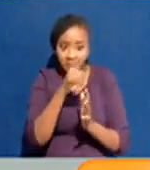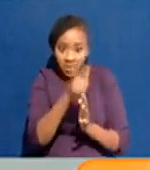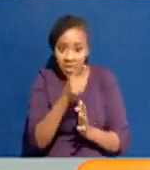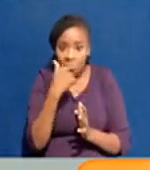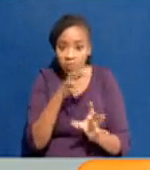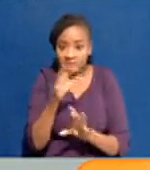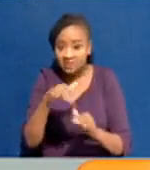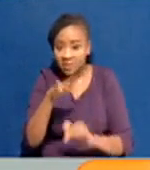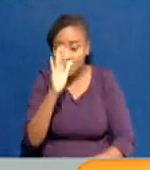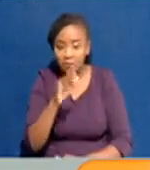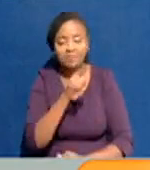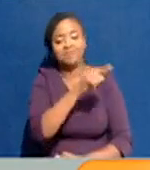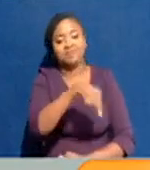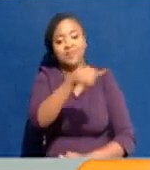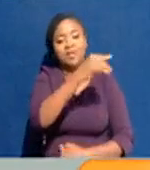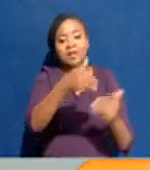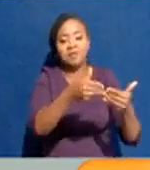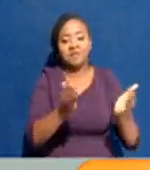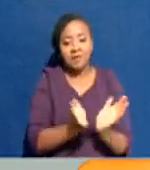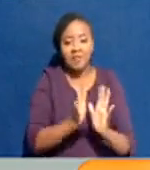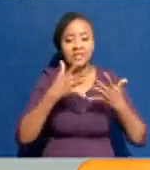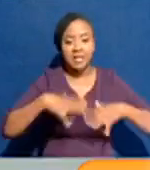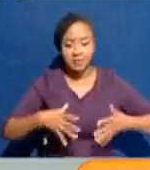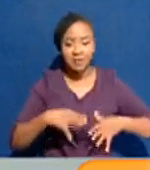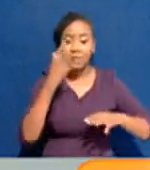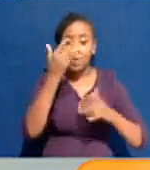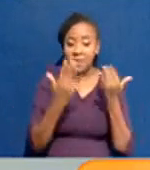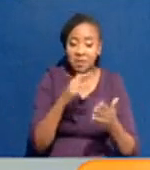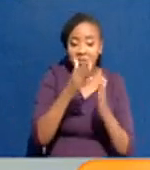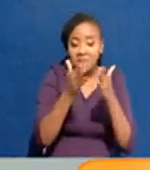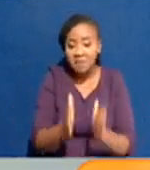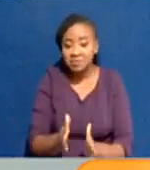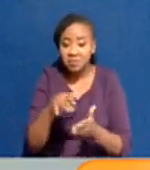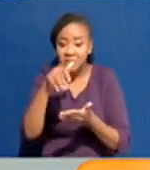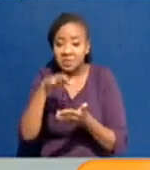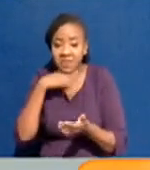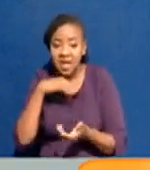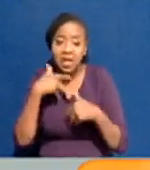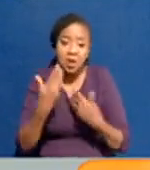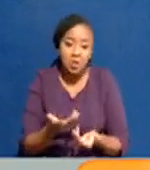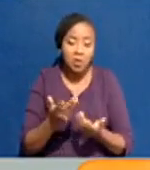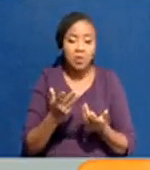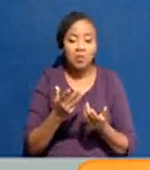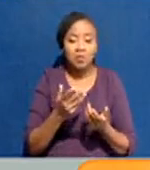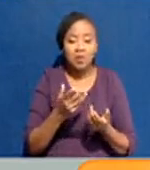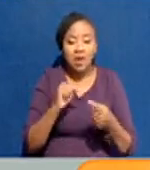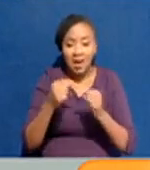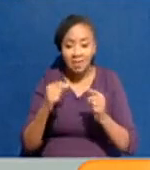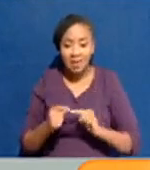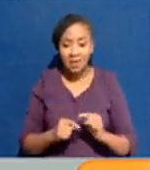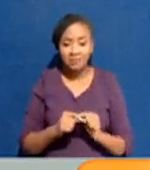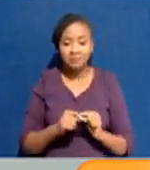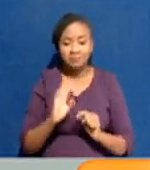ima kwa vifo au majeraha. Na kwa wengine maisha haya husalia yenye machungu kwa makovu yanayoacha na visa kama hivi.